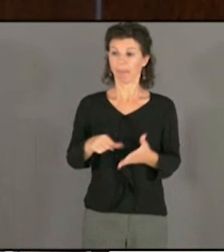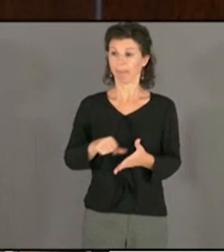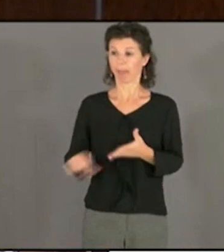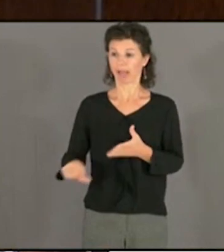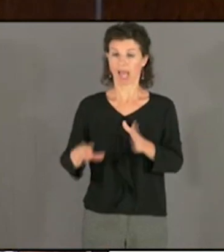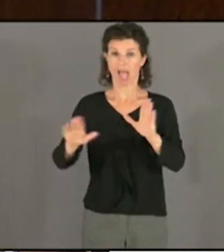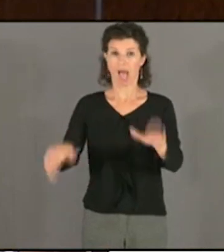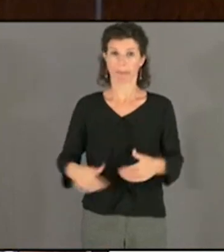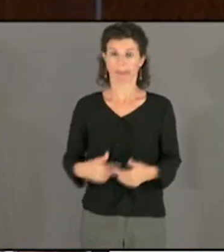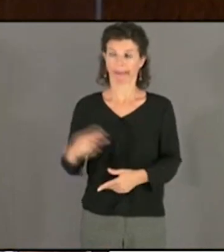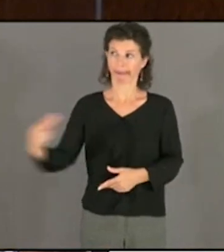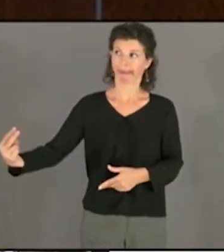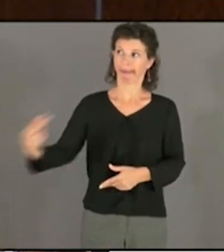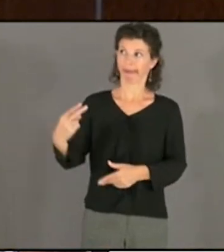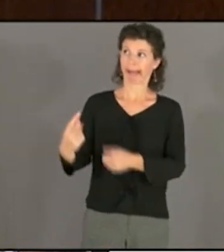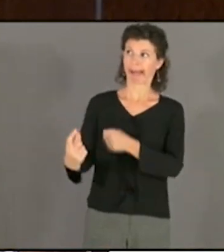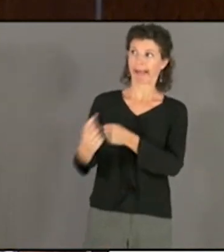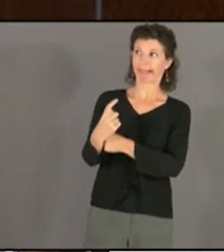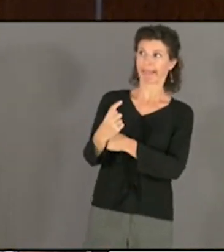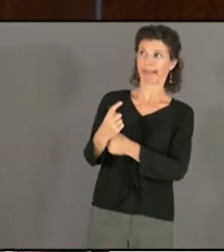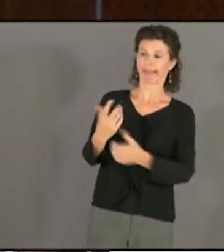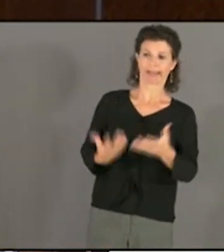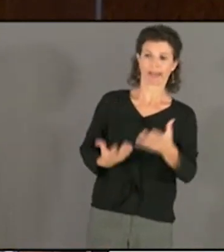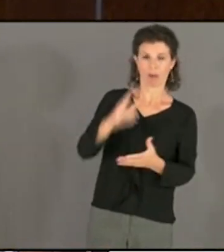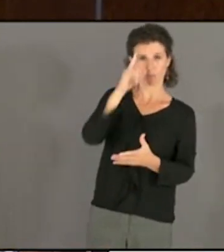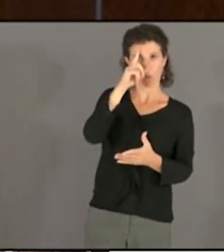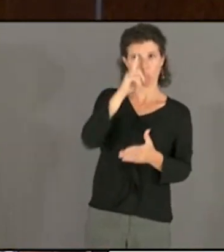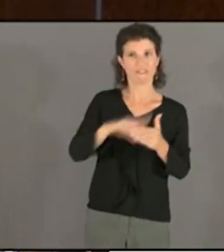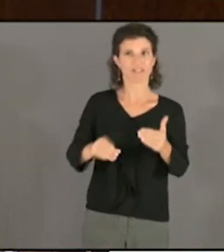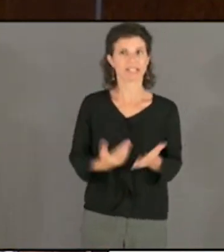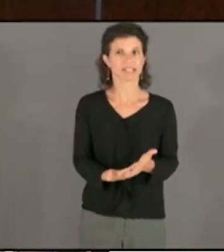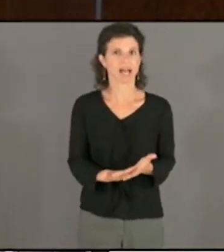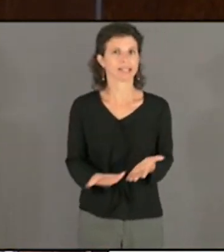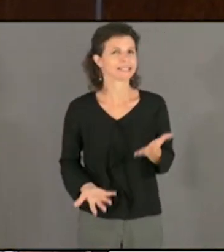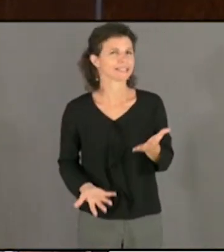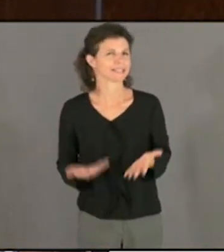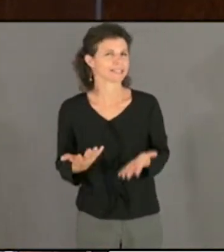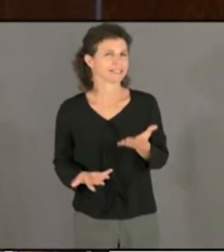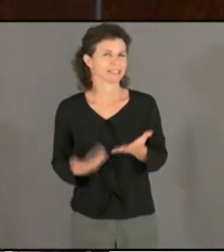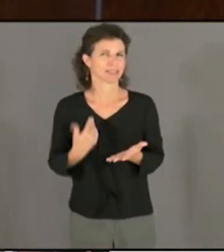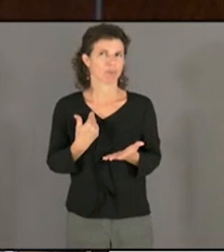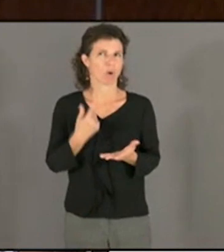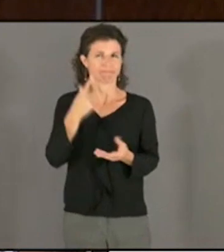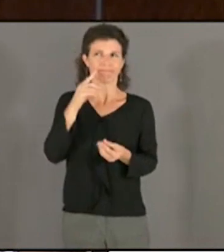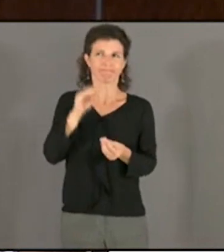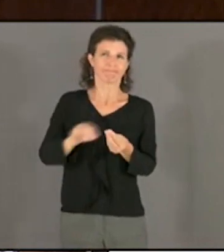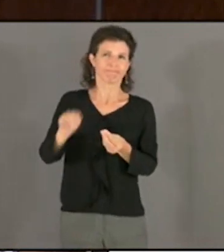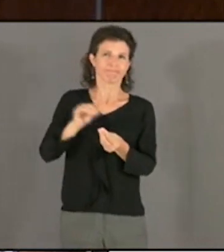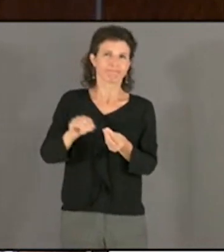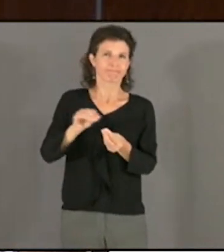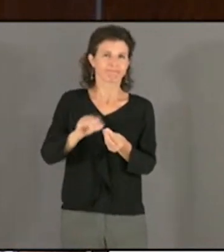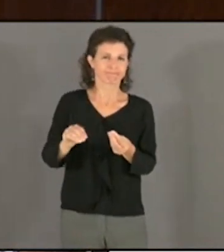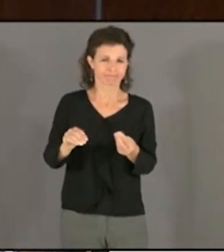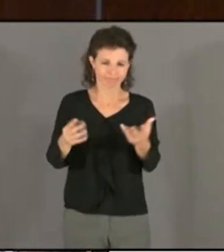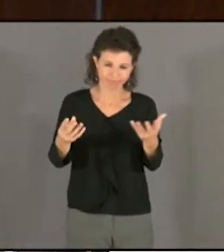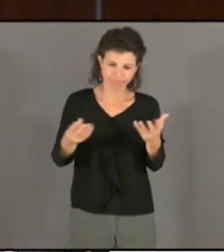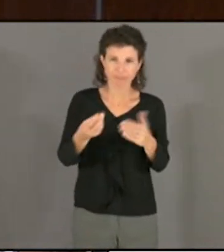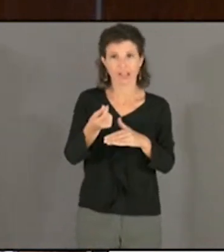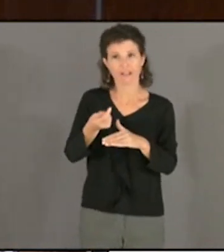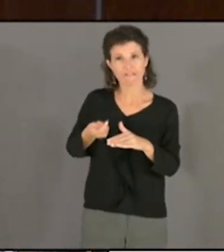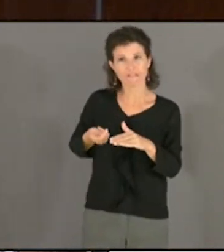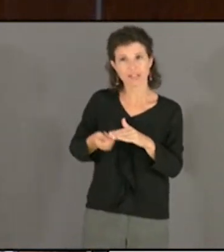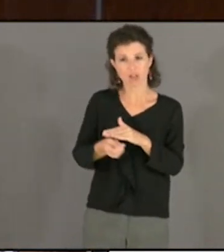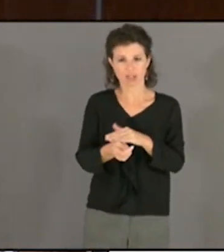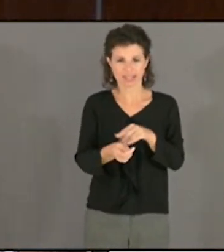mesures. Donc, je m'interroge sur cette opportunité de financer par